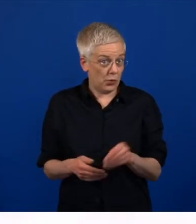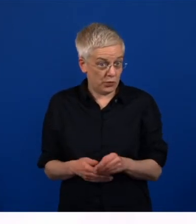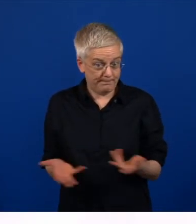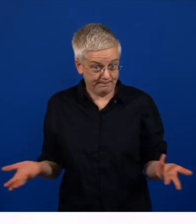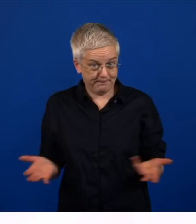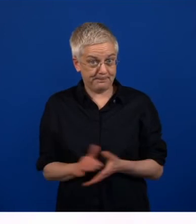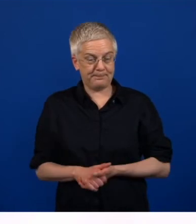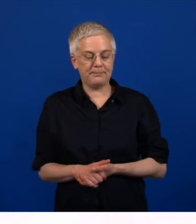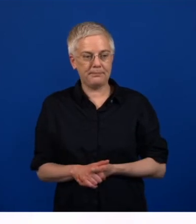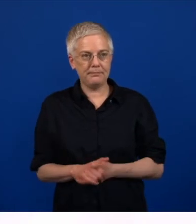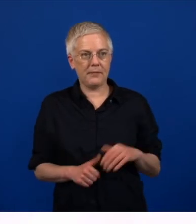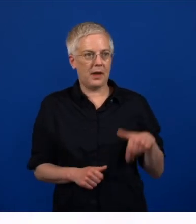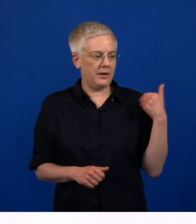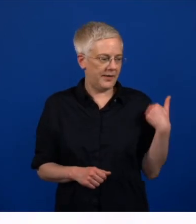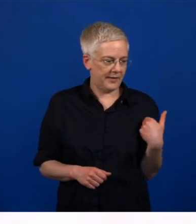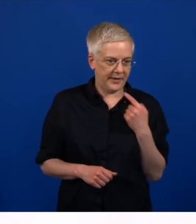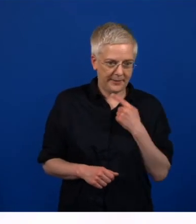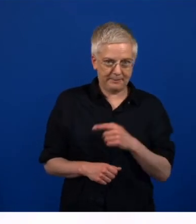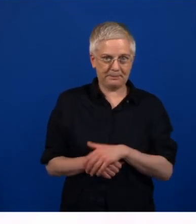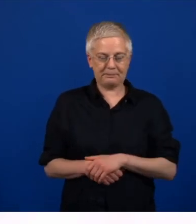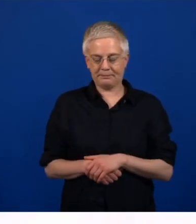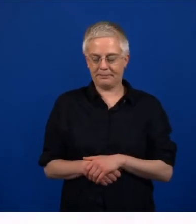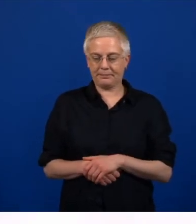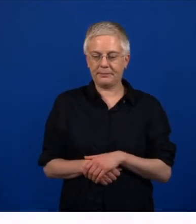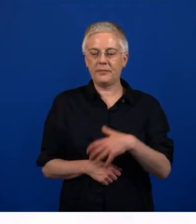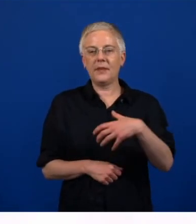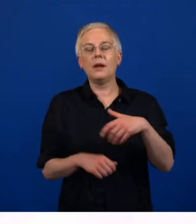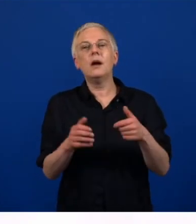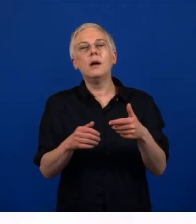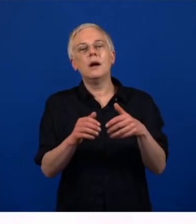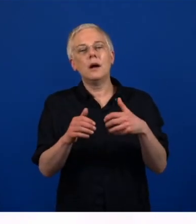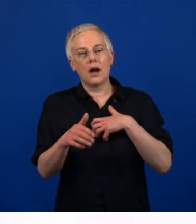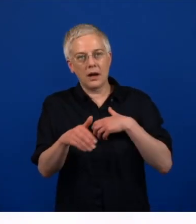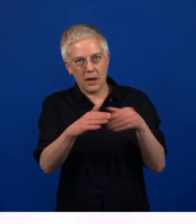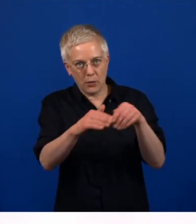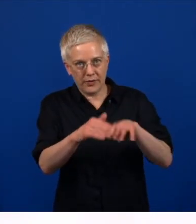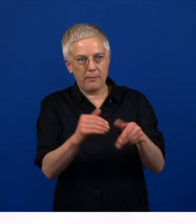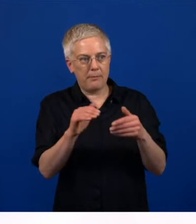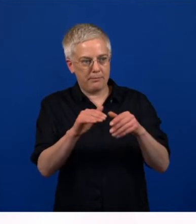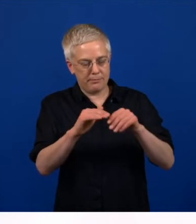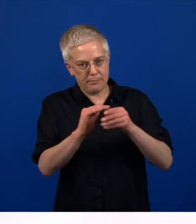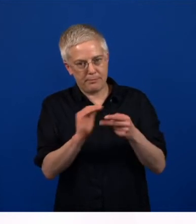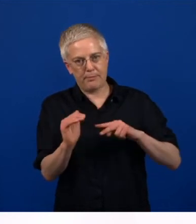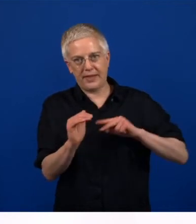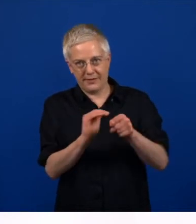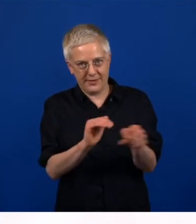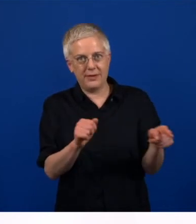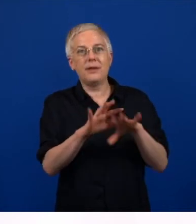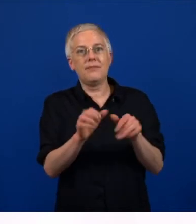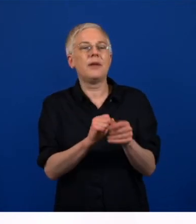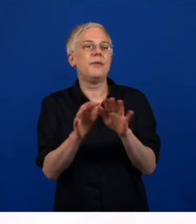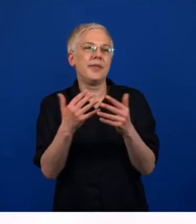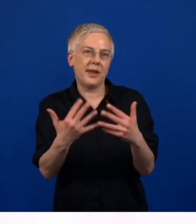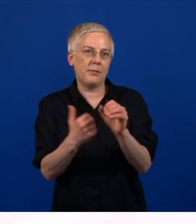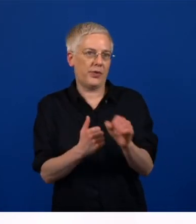wenn wir 10% der Krankenhausbetten, das sind 1.200 in Hamburg, und 25% der